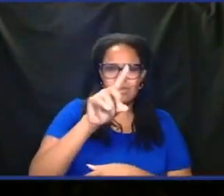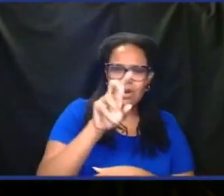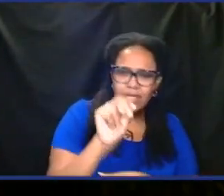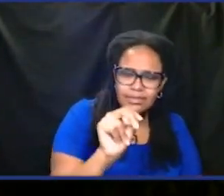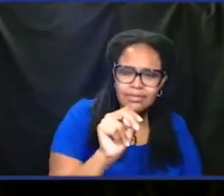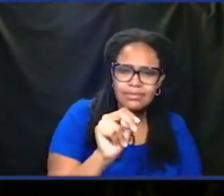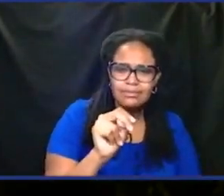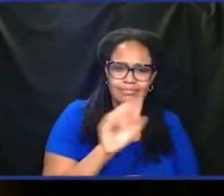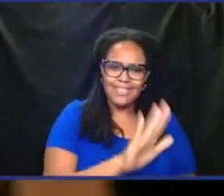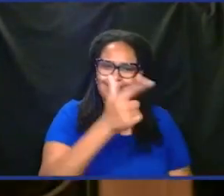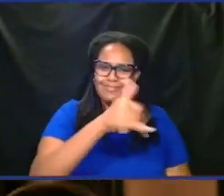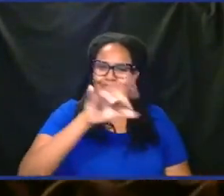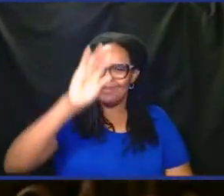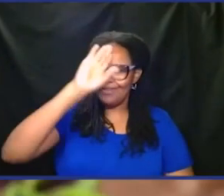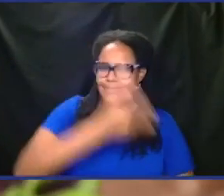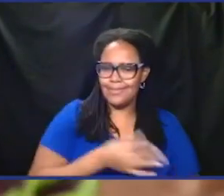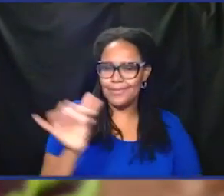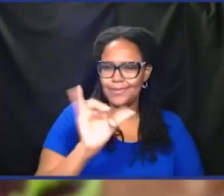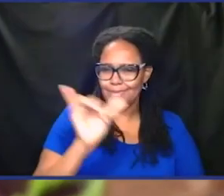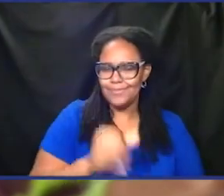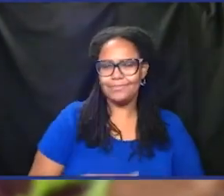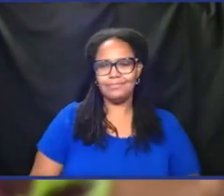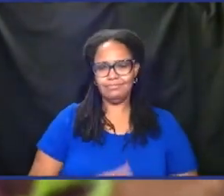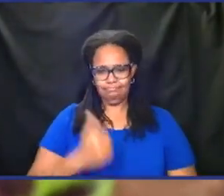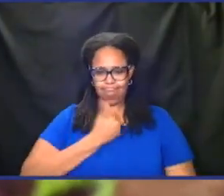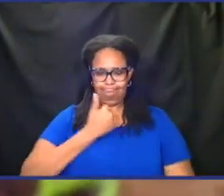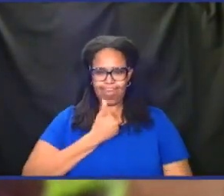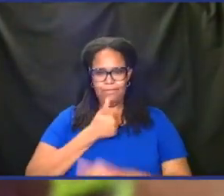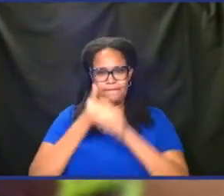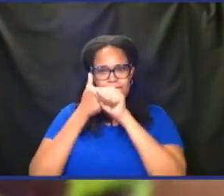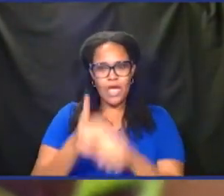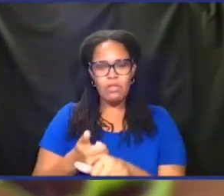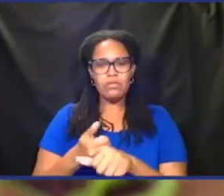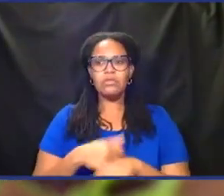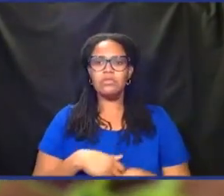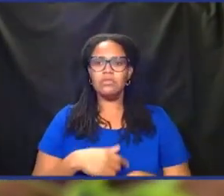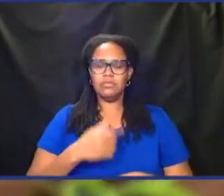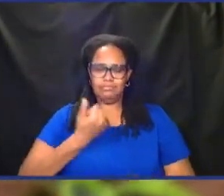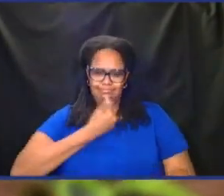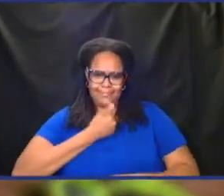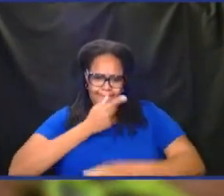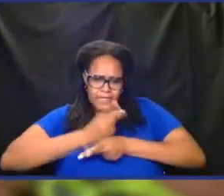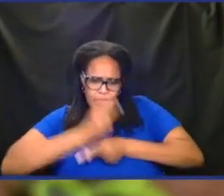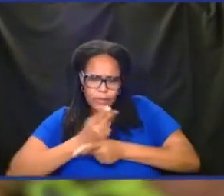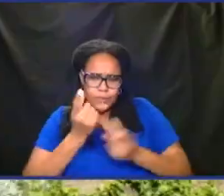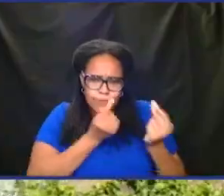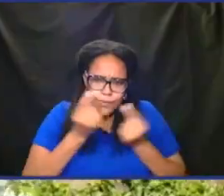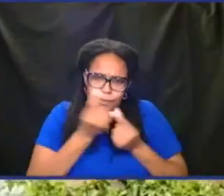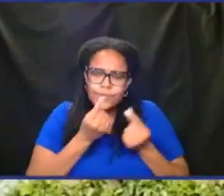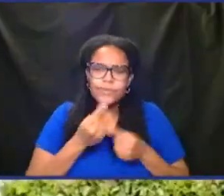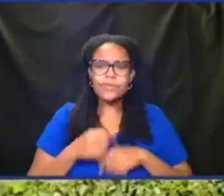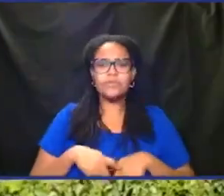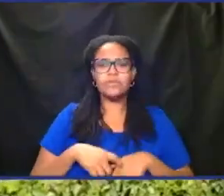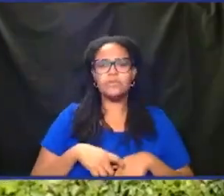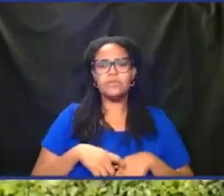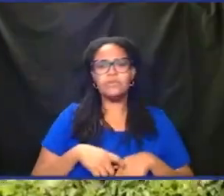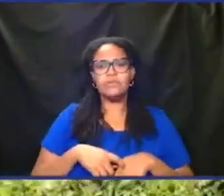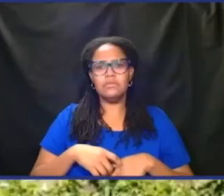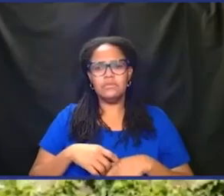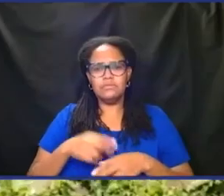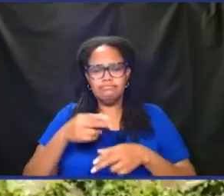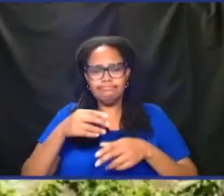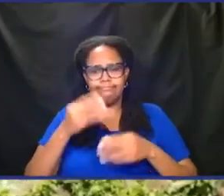بتبع التعليمات تبع الدواء تبع الأكل تبع والله وقت اللي يعني بالنسبة لي بحب أكون مزعوج أو ضغط